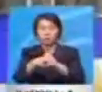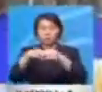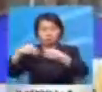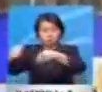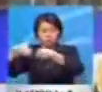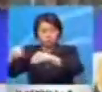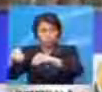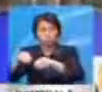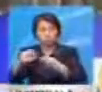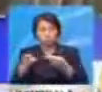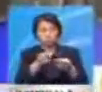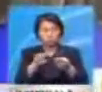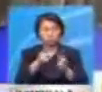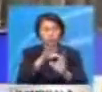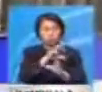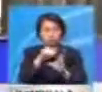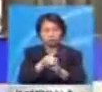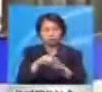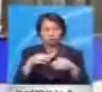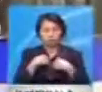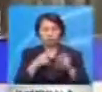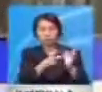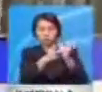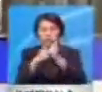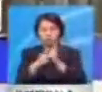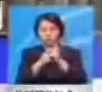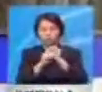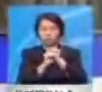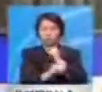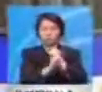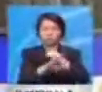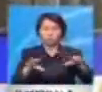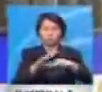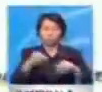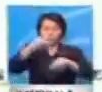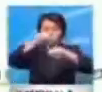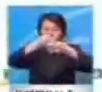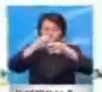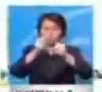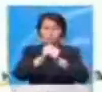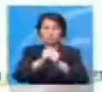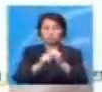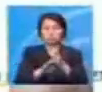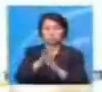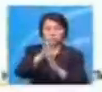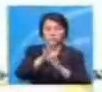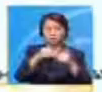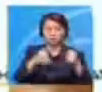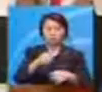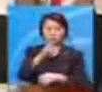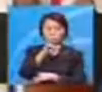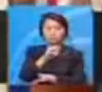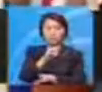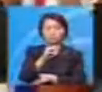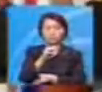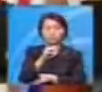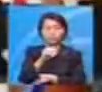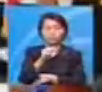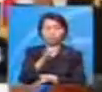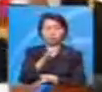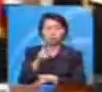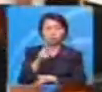antara usaha yang dijalankan termasuk mengadakan kempen untuk Membina jenama dan membangunkan Usahawan madu k Lulut di Sarawak